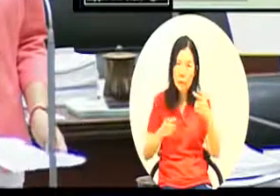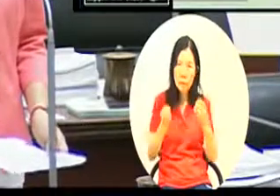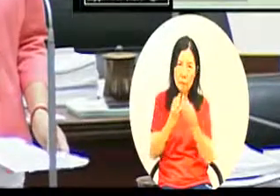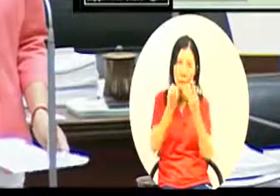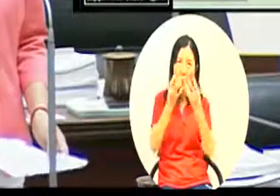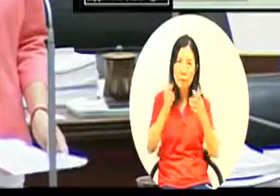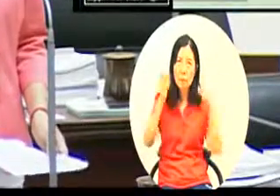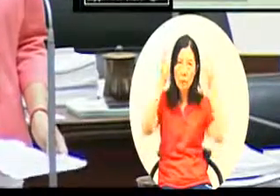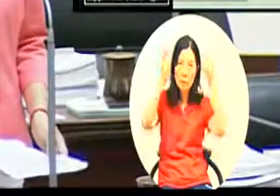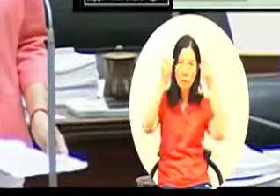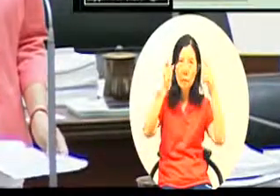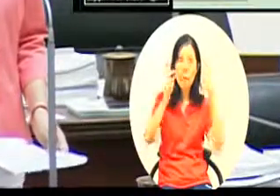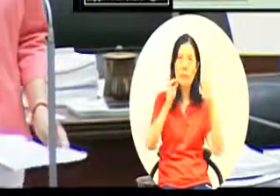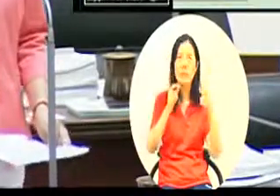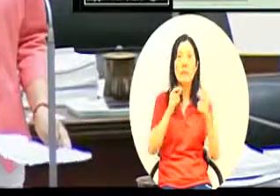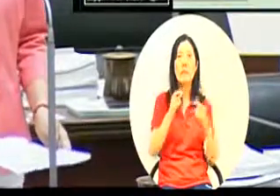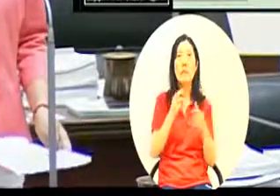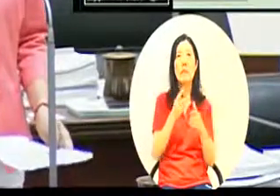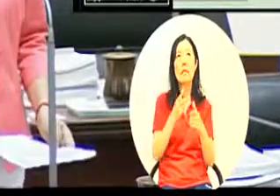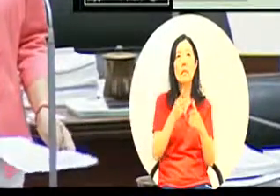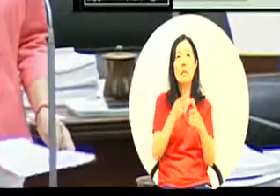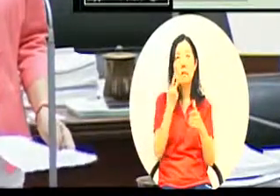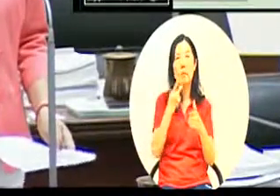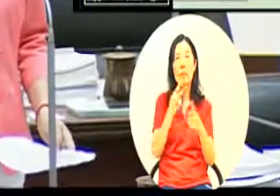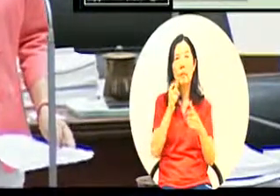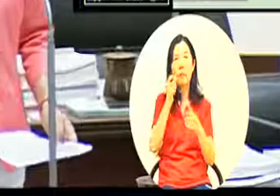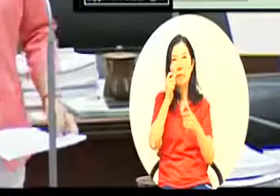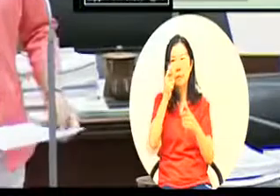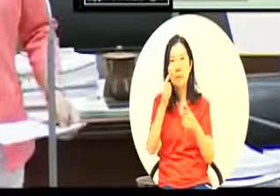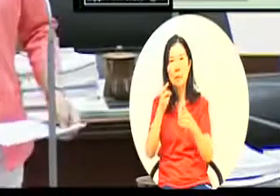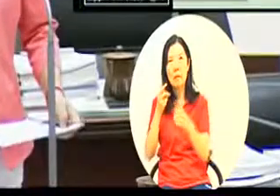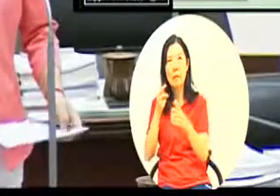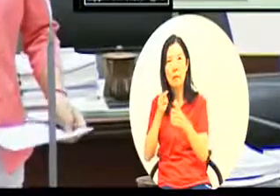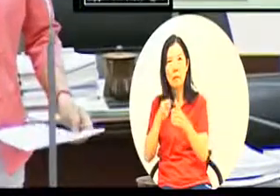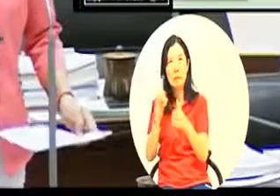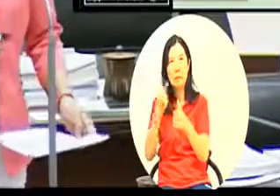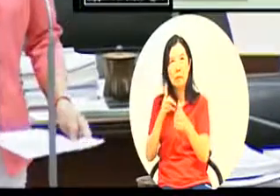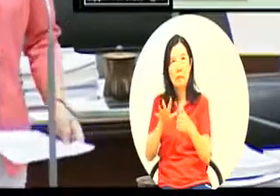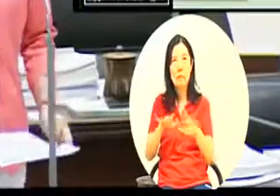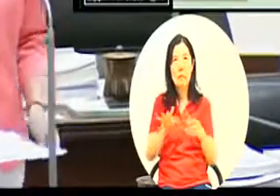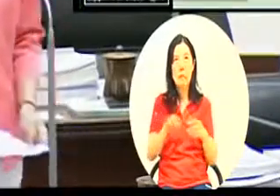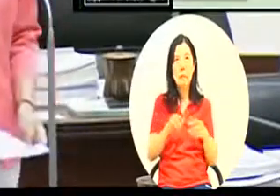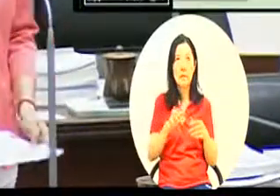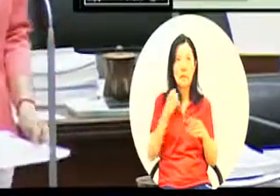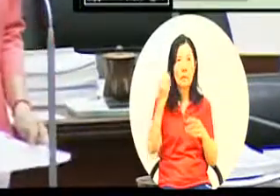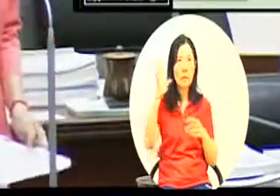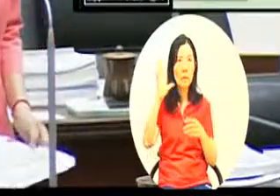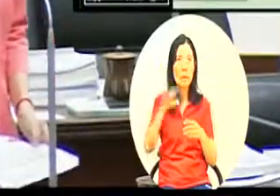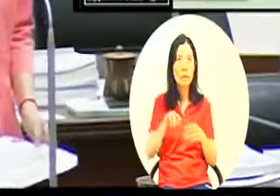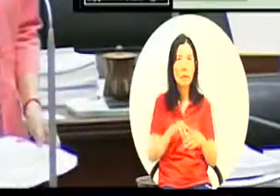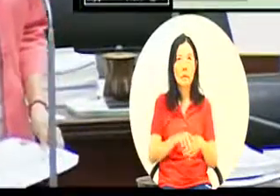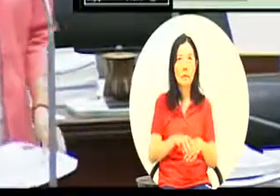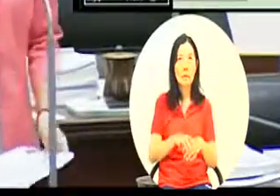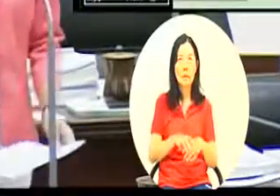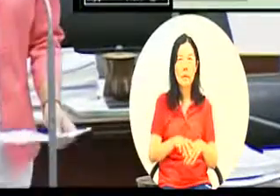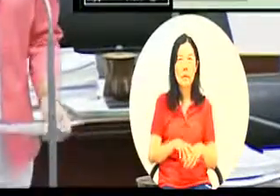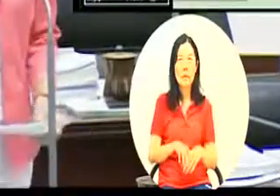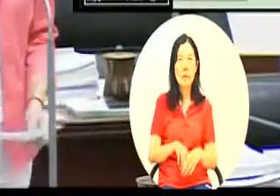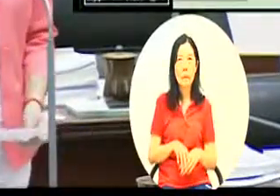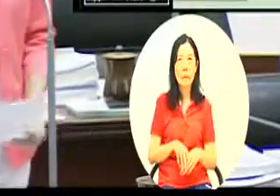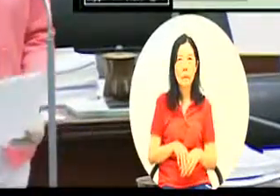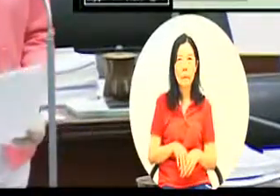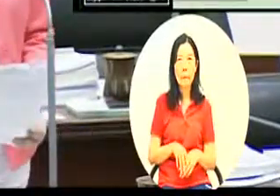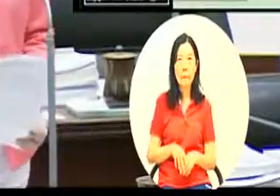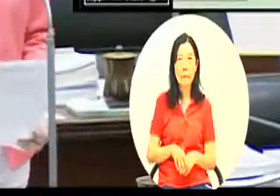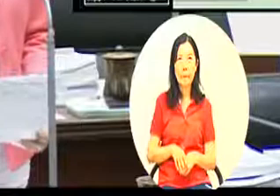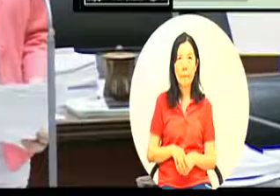高雄仅次于台南，所以30栋的吊车，它哦，这是一个新闻事件呐，哈。阿文都阿咧讲诶，